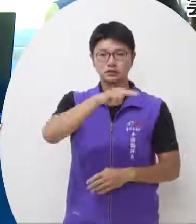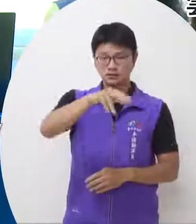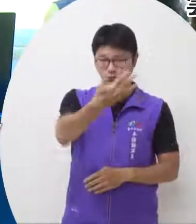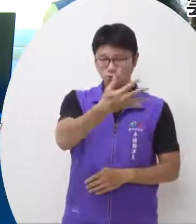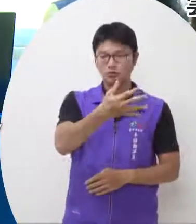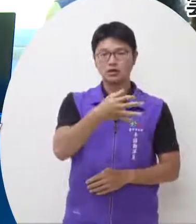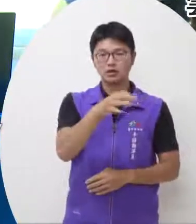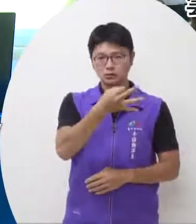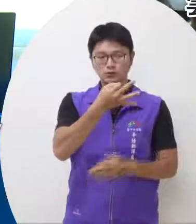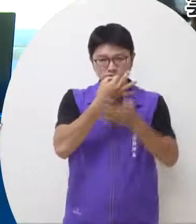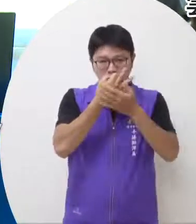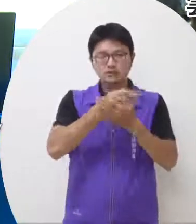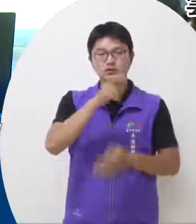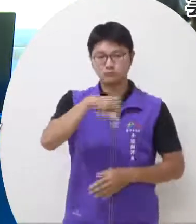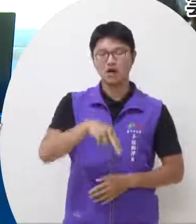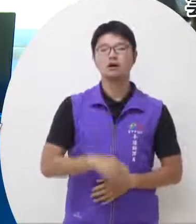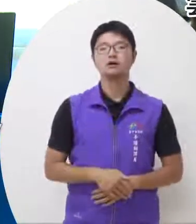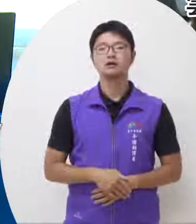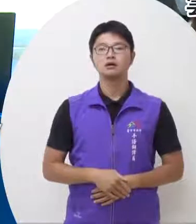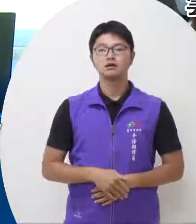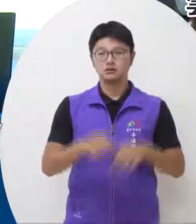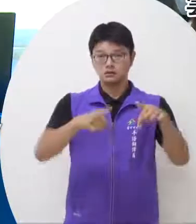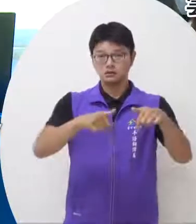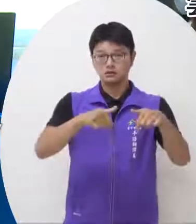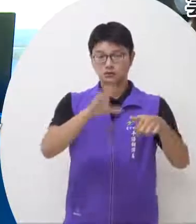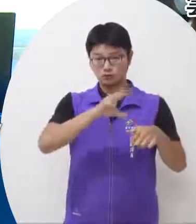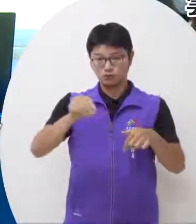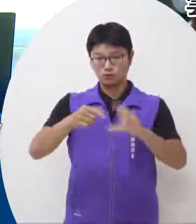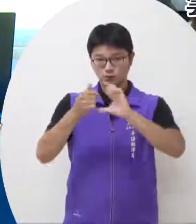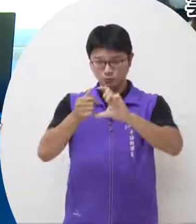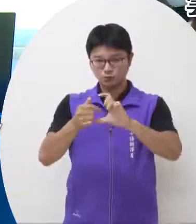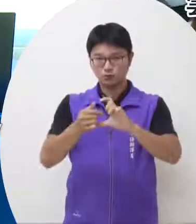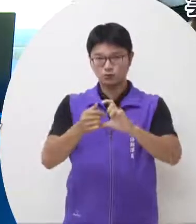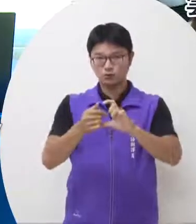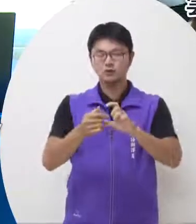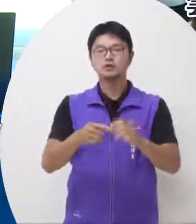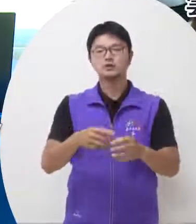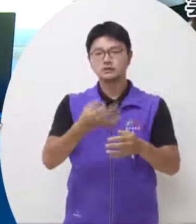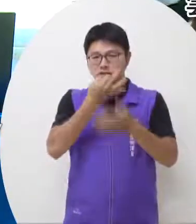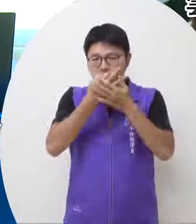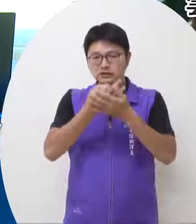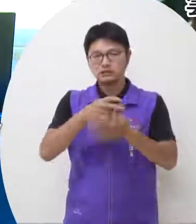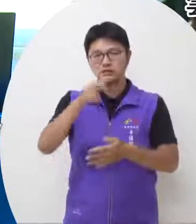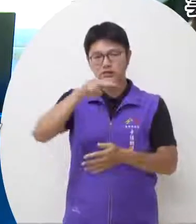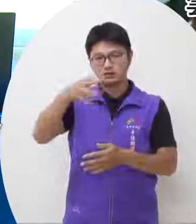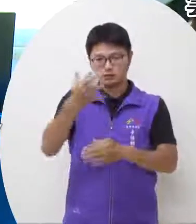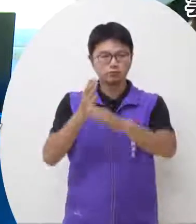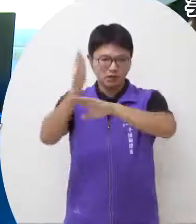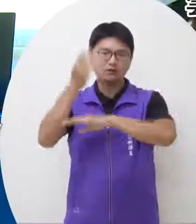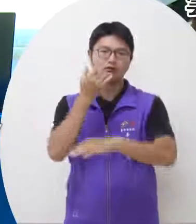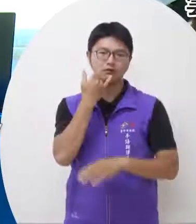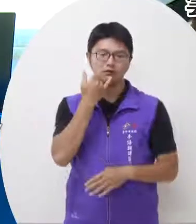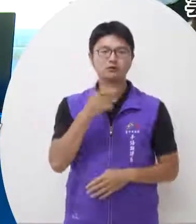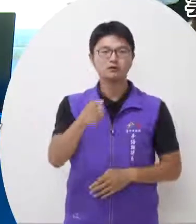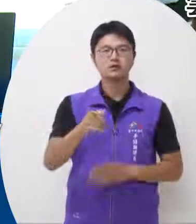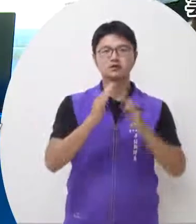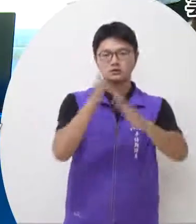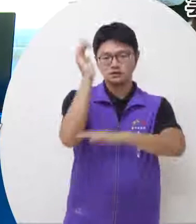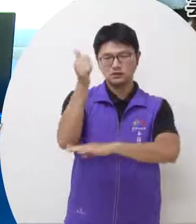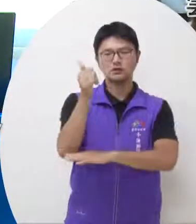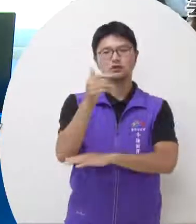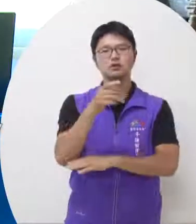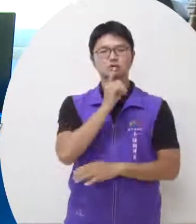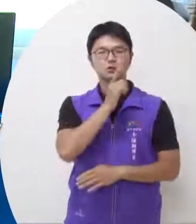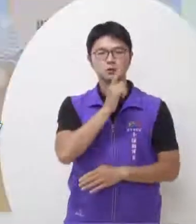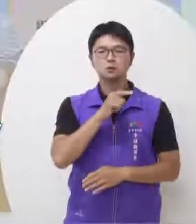也知道一定是不止2500元啦那我想这个落实我们燕子市长的清税减政那兑现他的